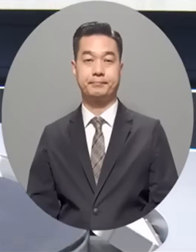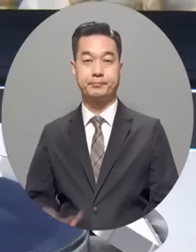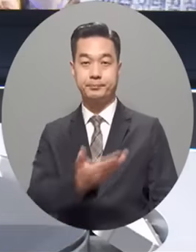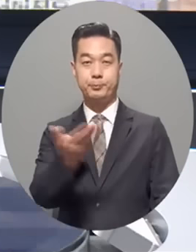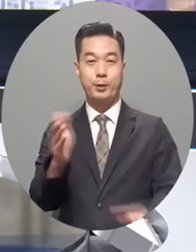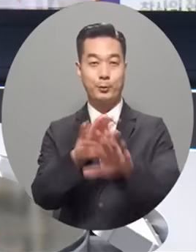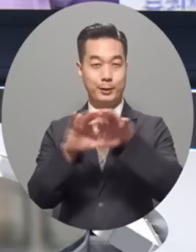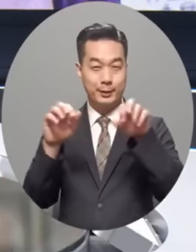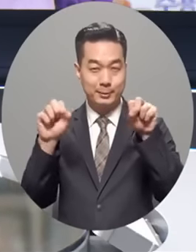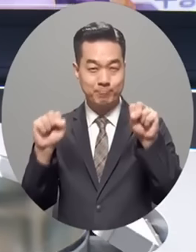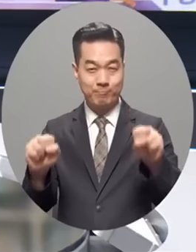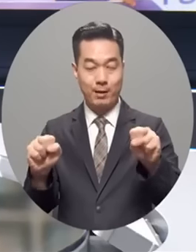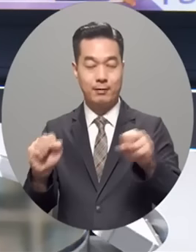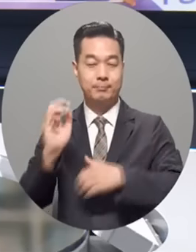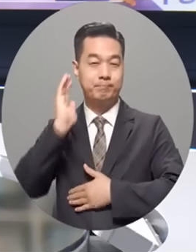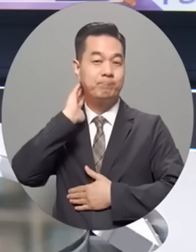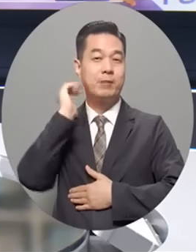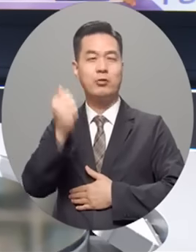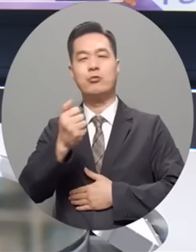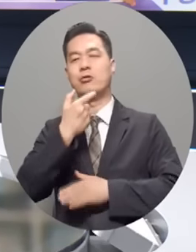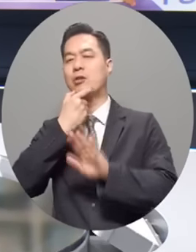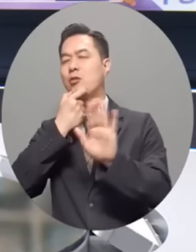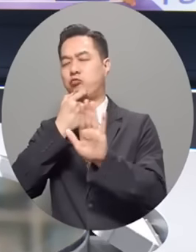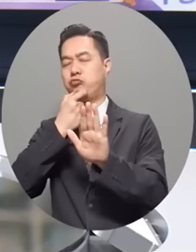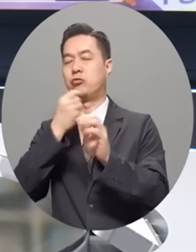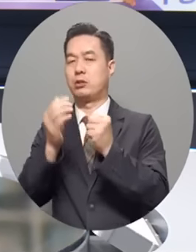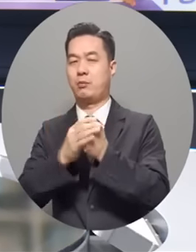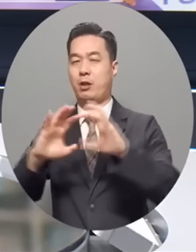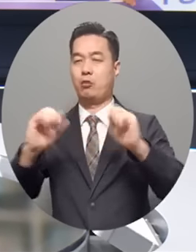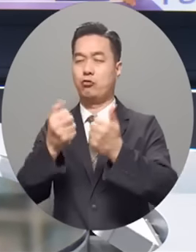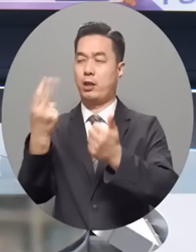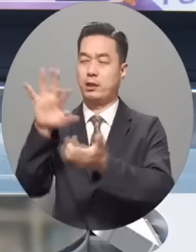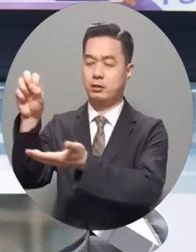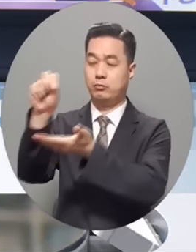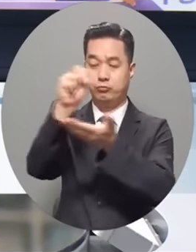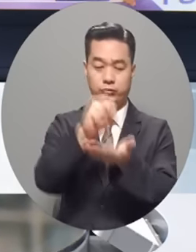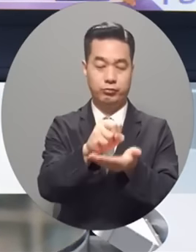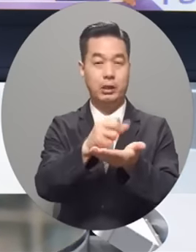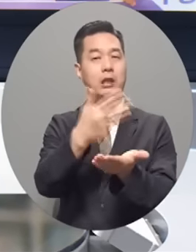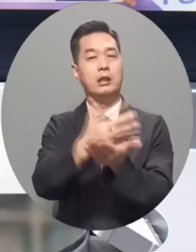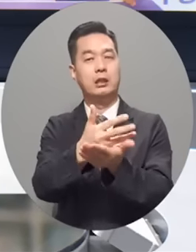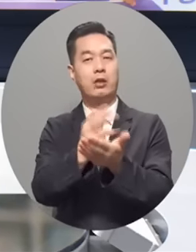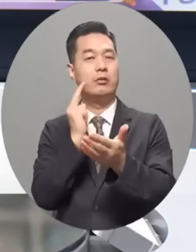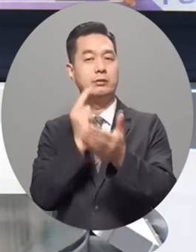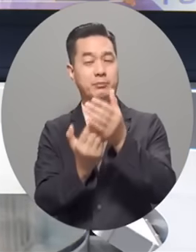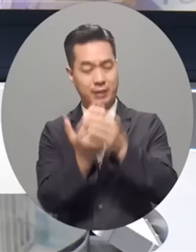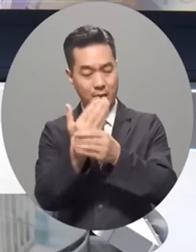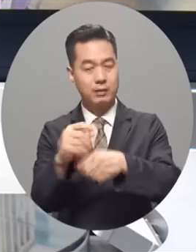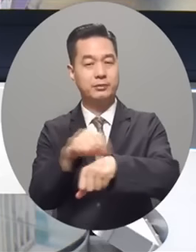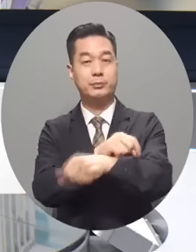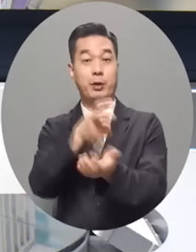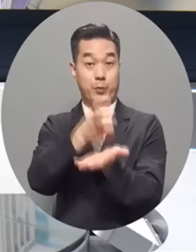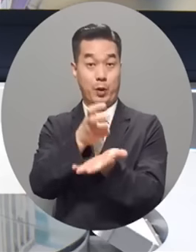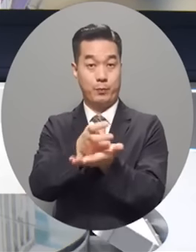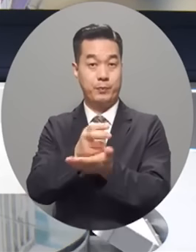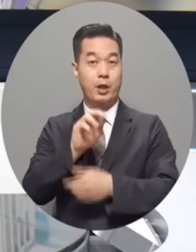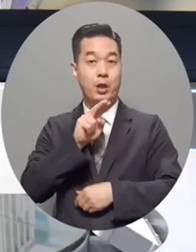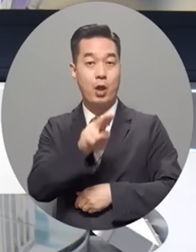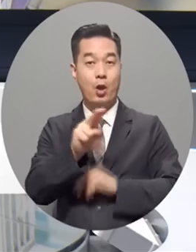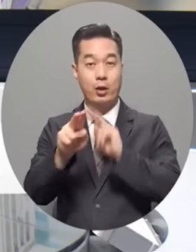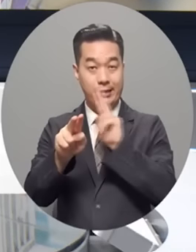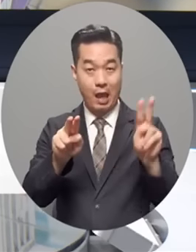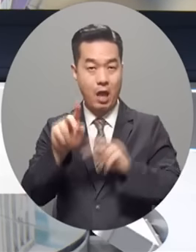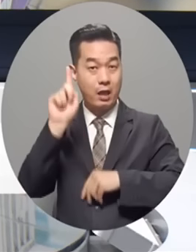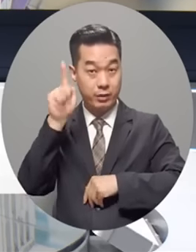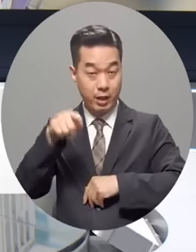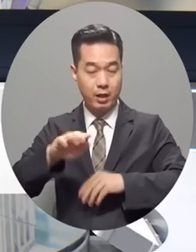여러분 안녕하십니까? 대통령의 거부권 행사로 국회로 돌아온 이태원 참사 특별법을 여야가 내일 국회 본회의에서